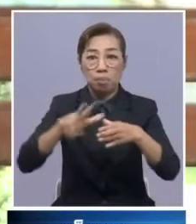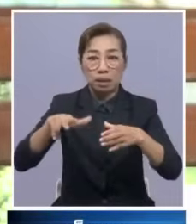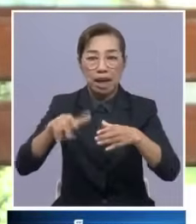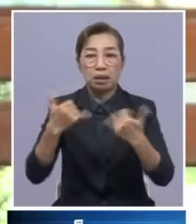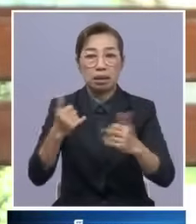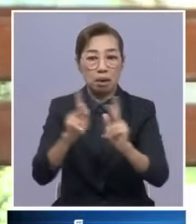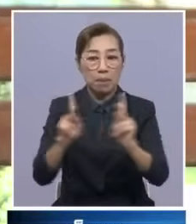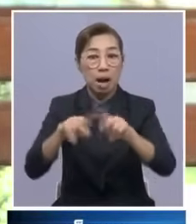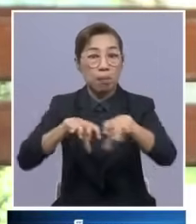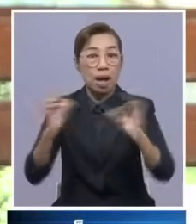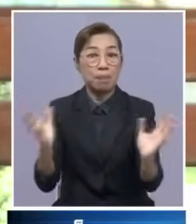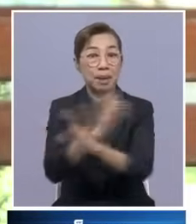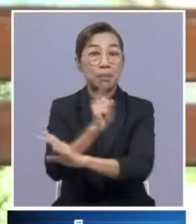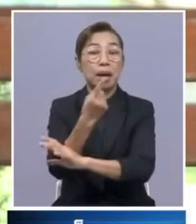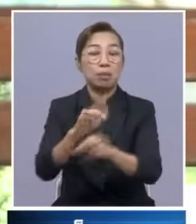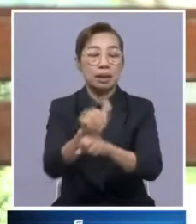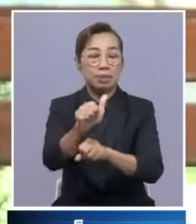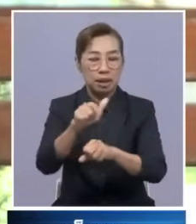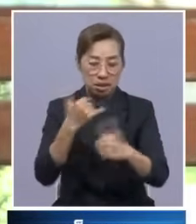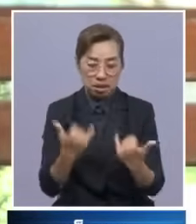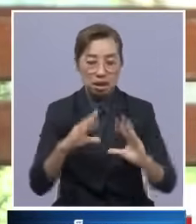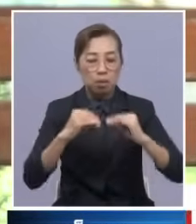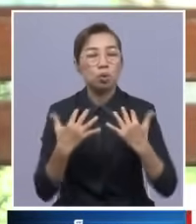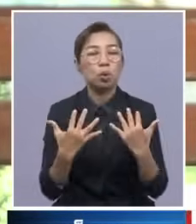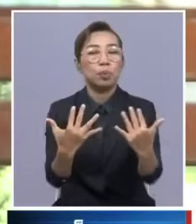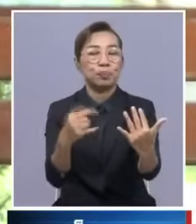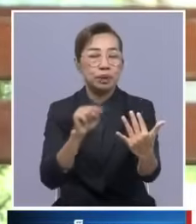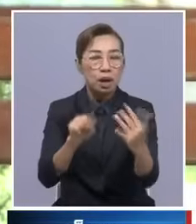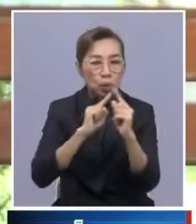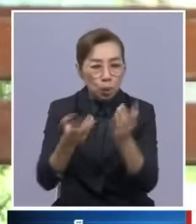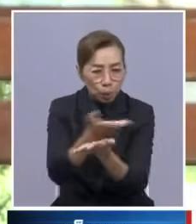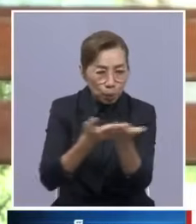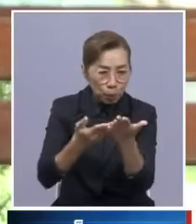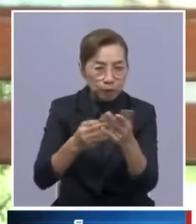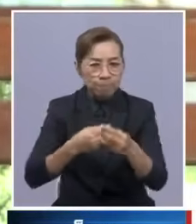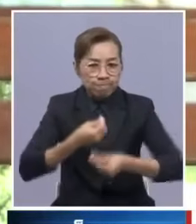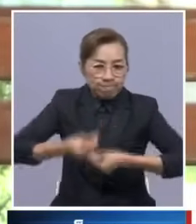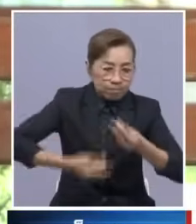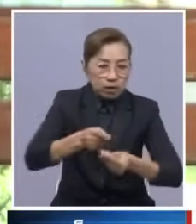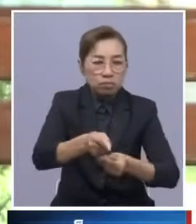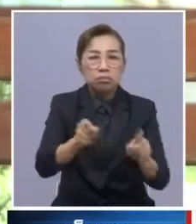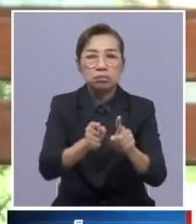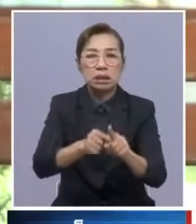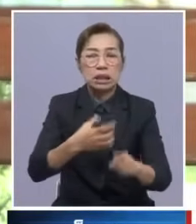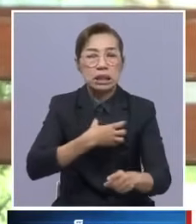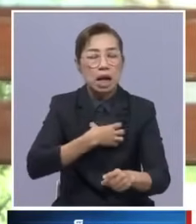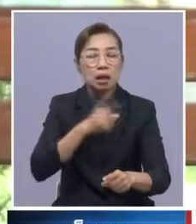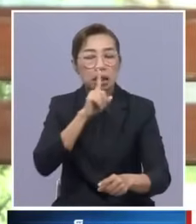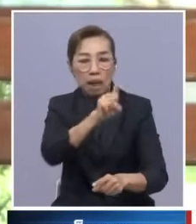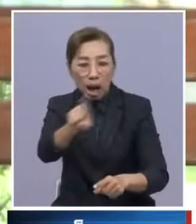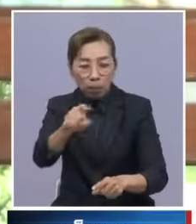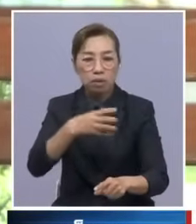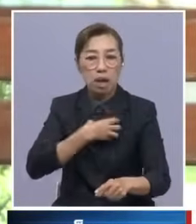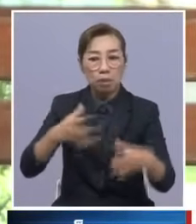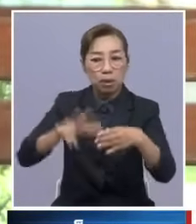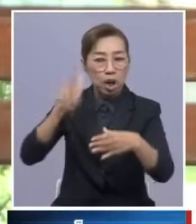จะมีการระดมความคิดกันนะคะซึ่งสิ่งที่สมาชิกพรรคแสดงออกก็คืออยากจะเห็นอนาคตของพรรคเป็นอย่างไรขณะเดียว